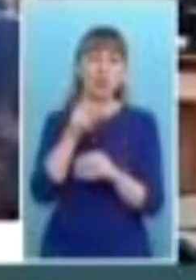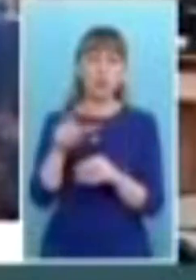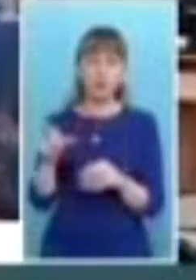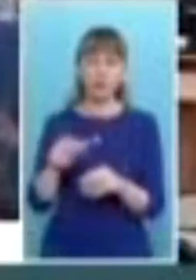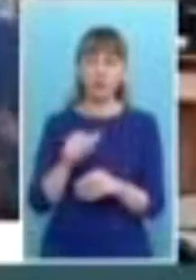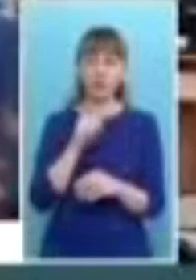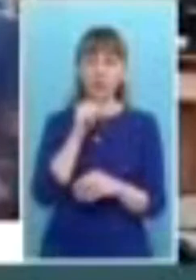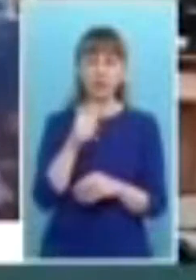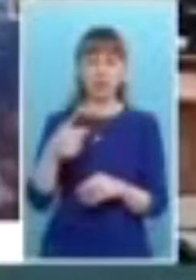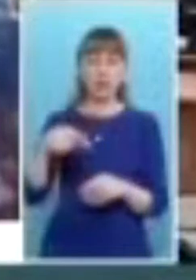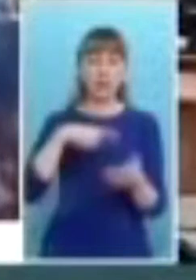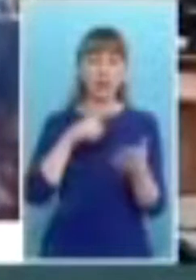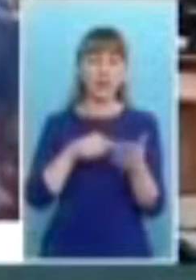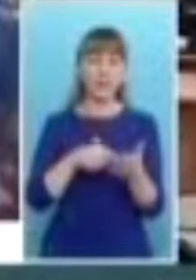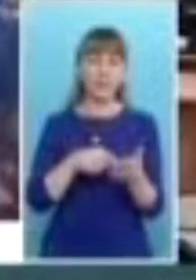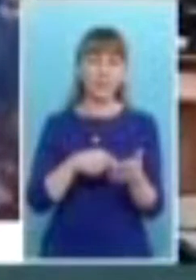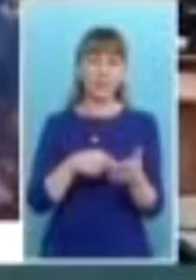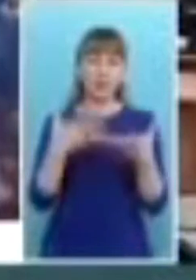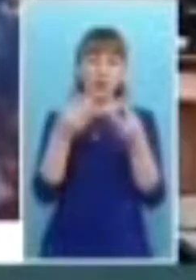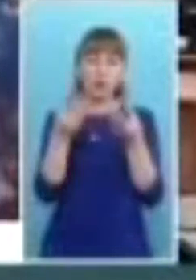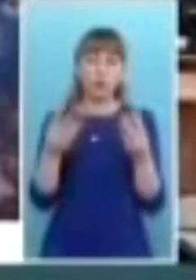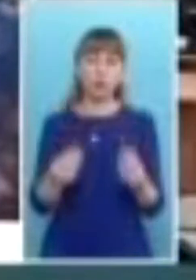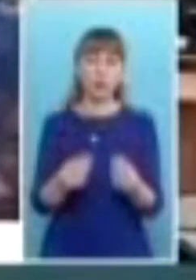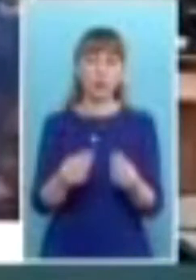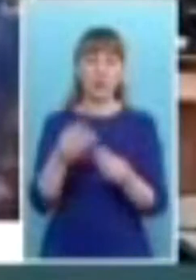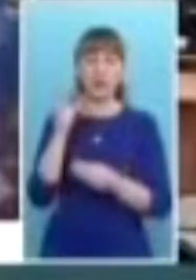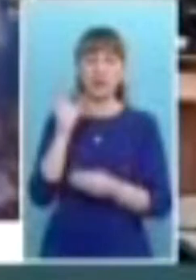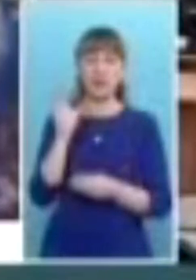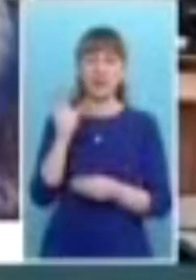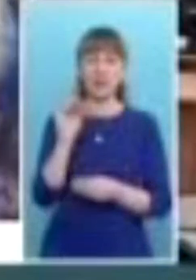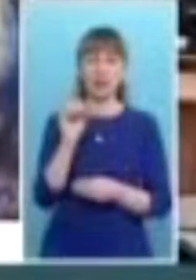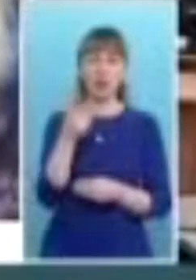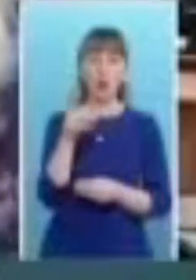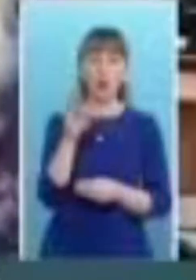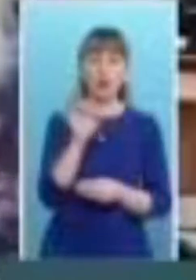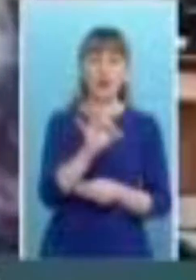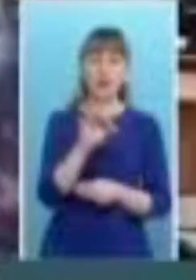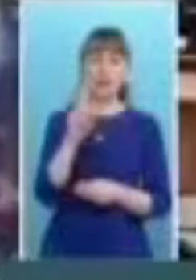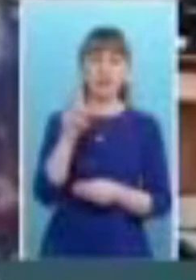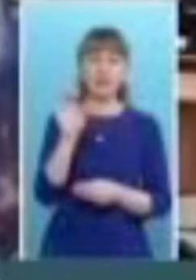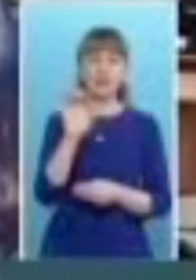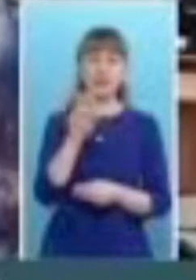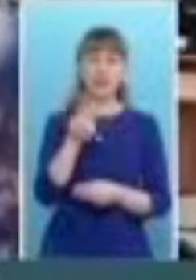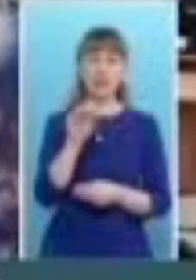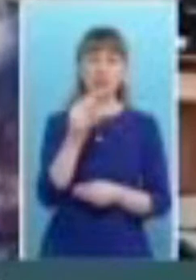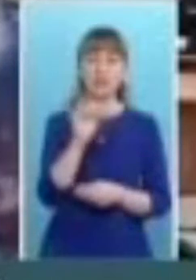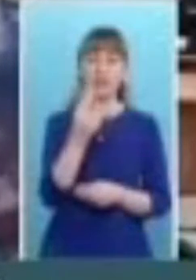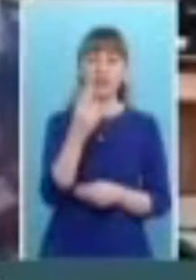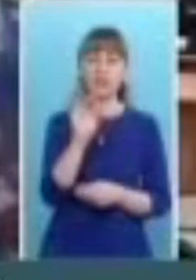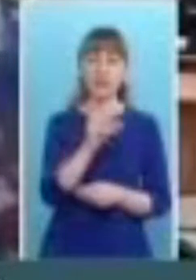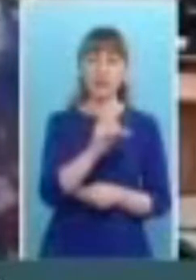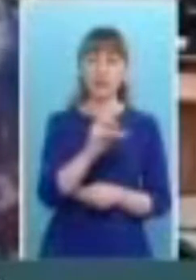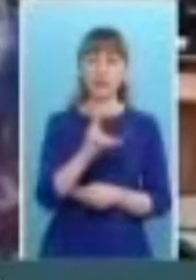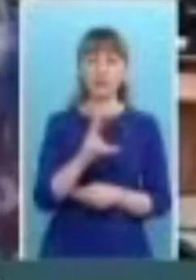города Кустаная. Это кустанайский скульптор Егор Кислицын. И Данила Виктория Валерьевна –